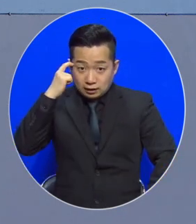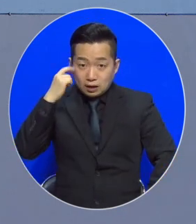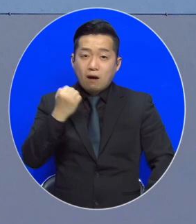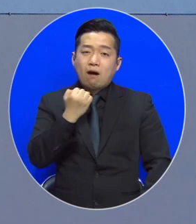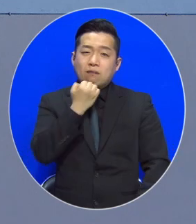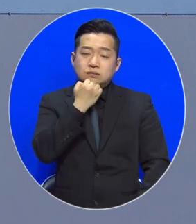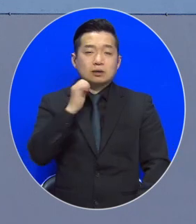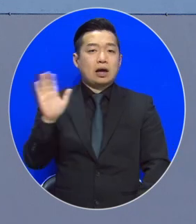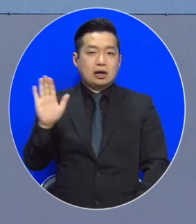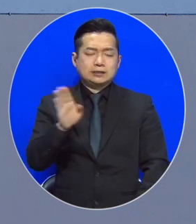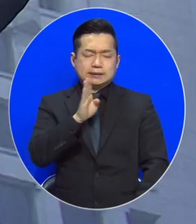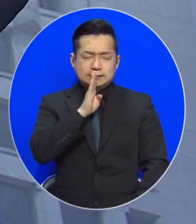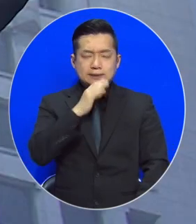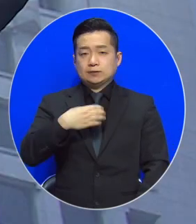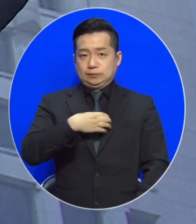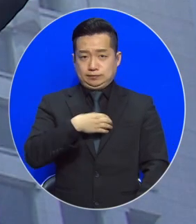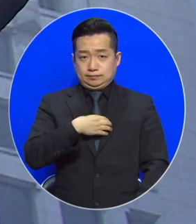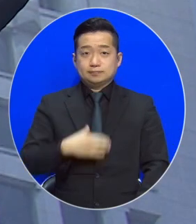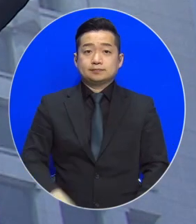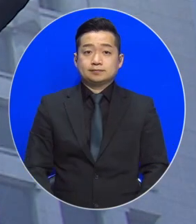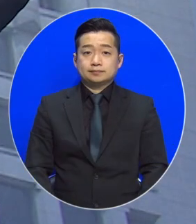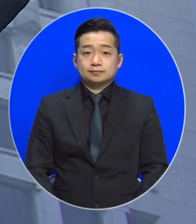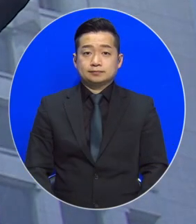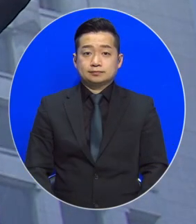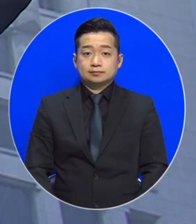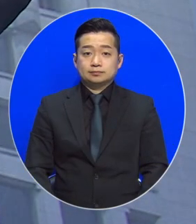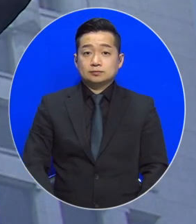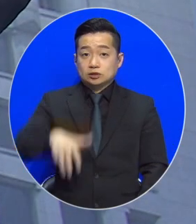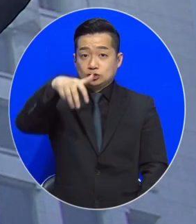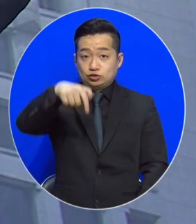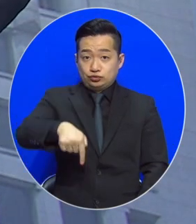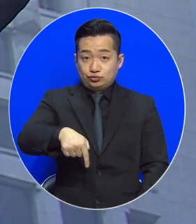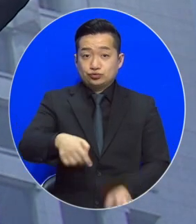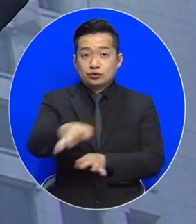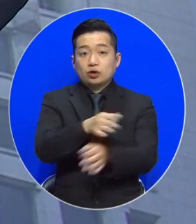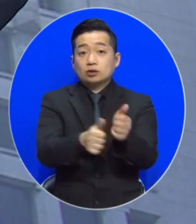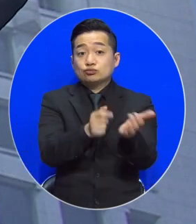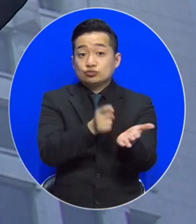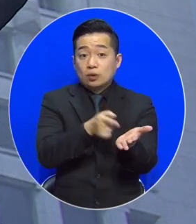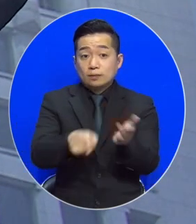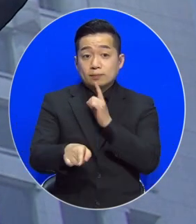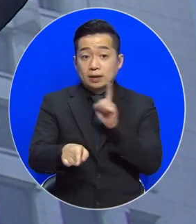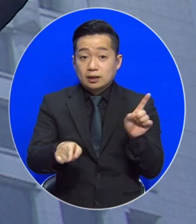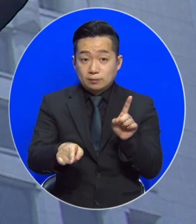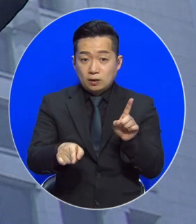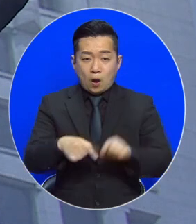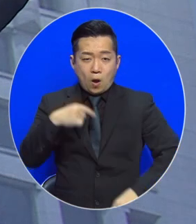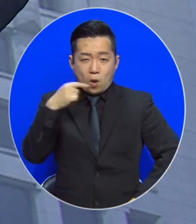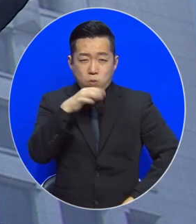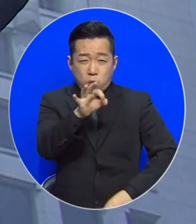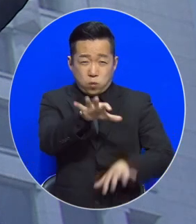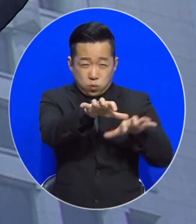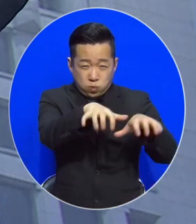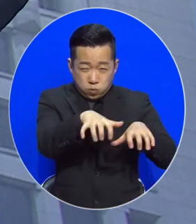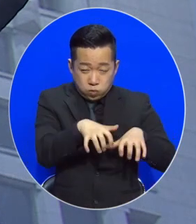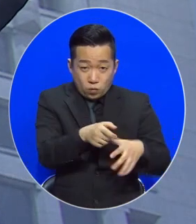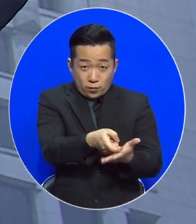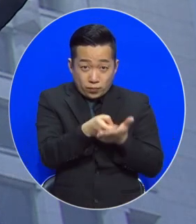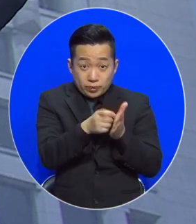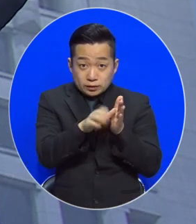결코 우스갯소리만은 아닙니다 추경우 경제부총리는 고강도 통화 김축에 적응